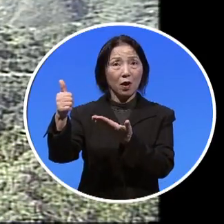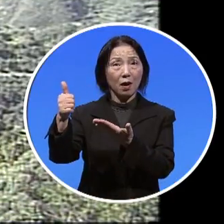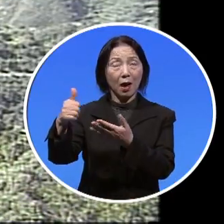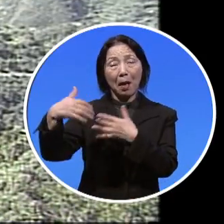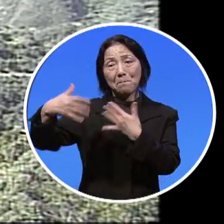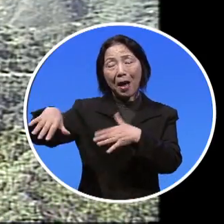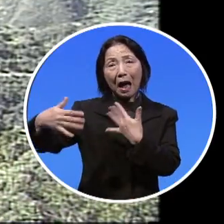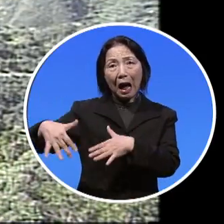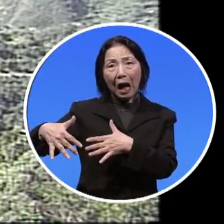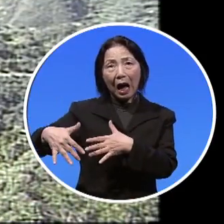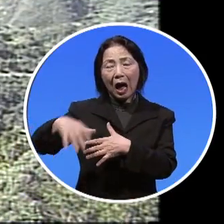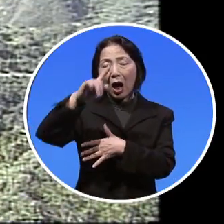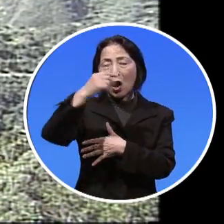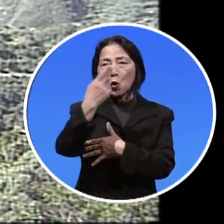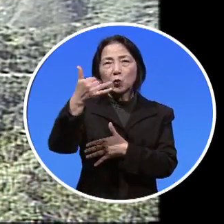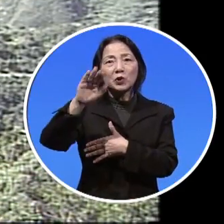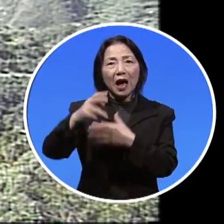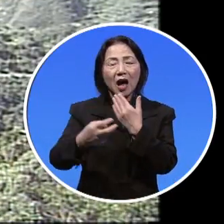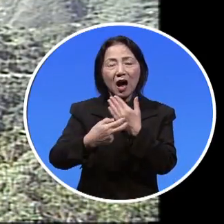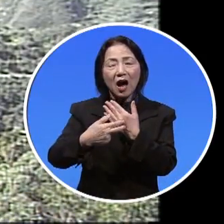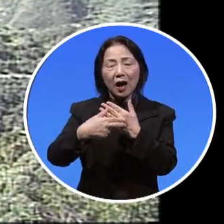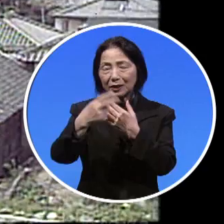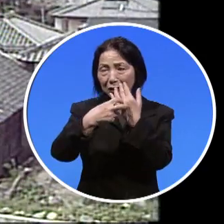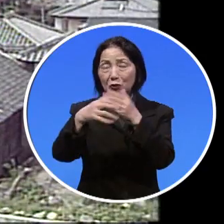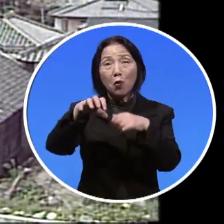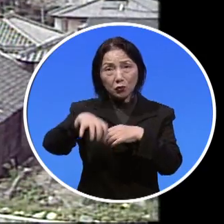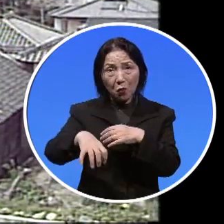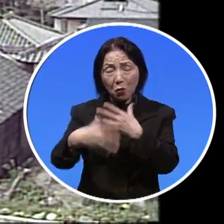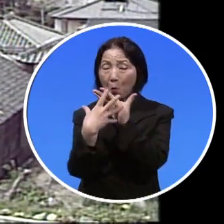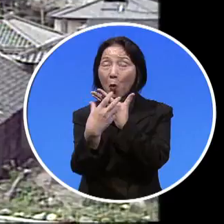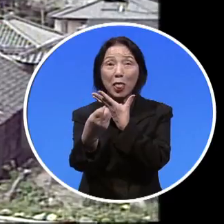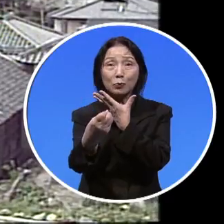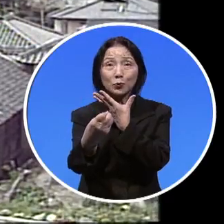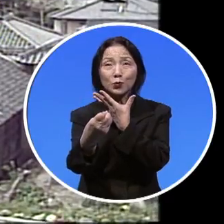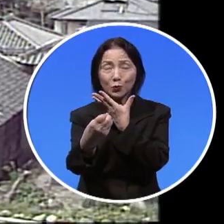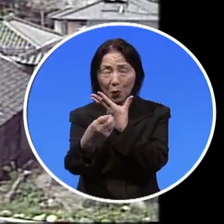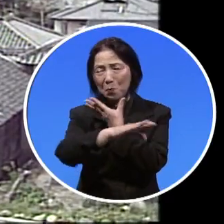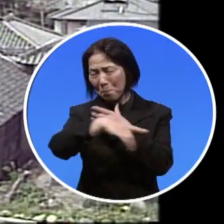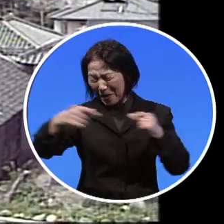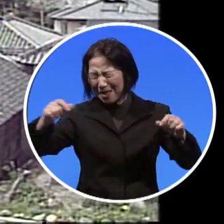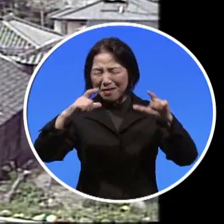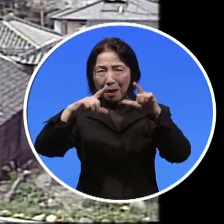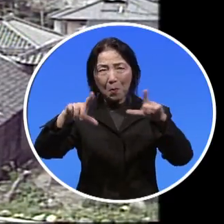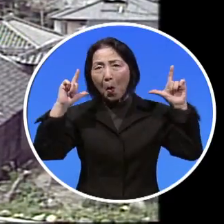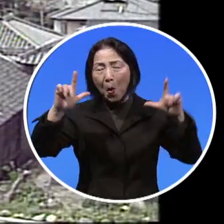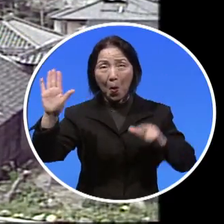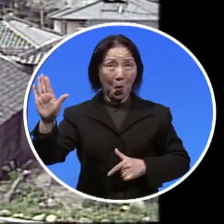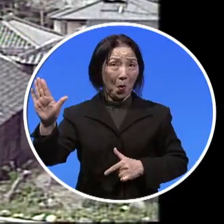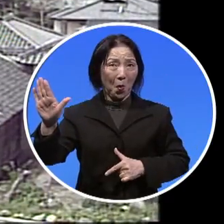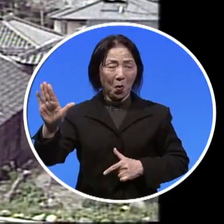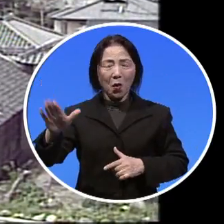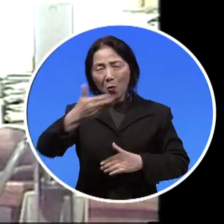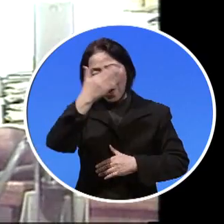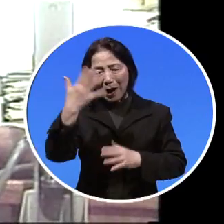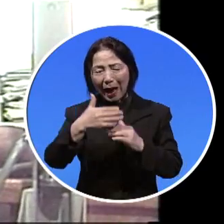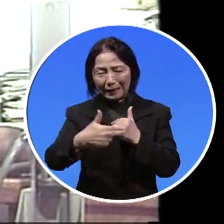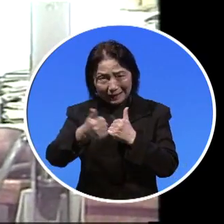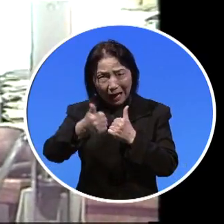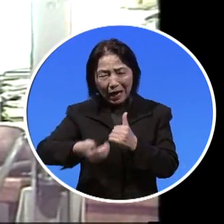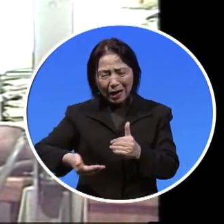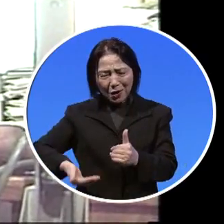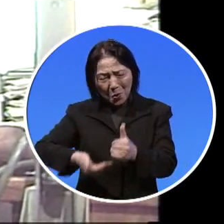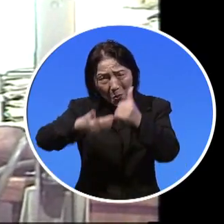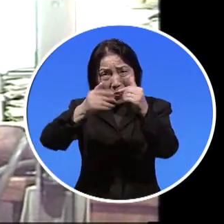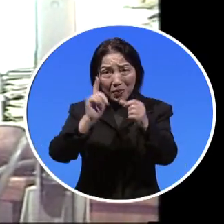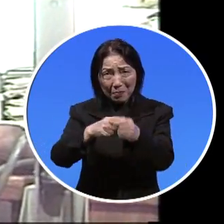瀬戸上さんは漫画ドクターコトー診療所のモデルとして全国的にも白で若いドクターの育成にも力